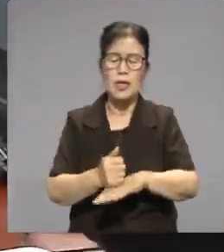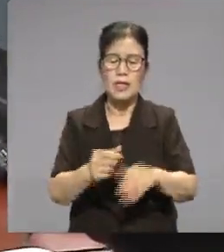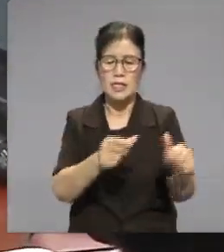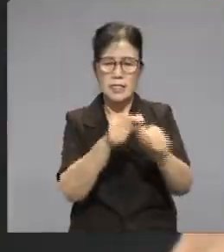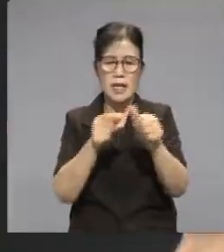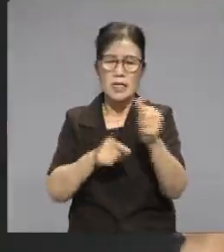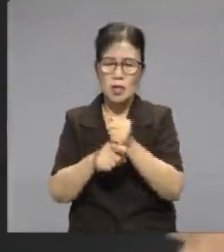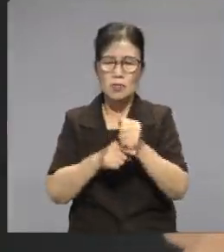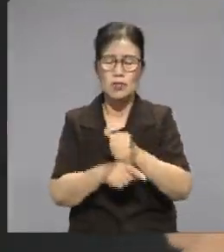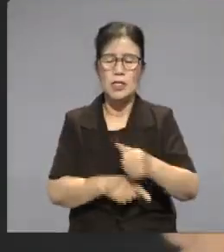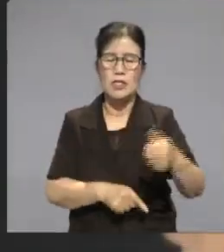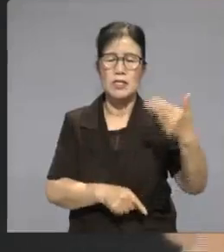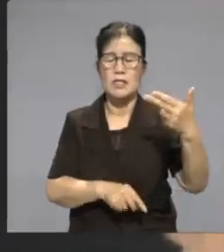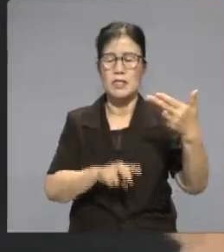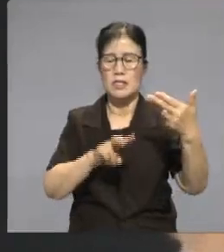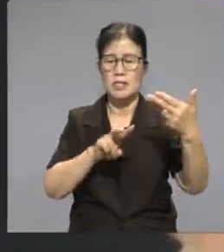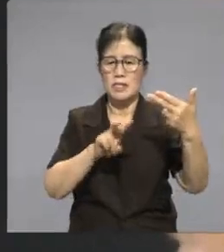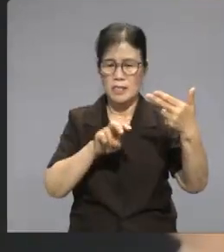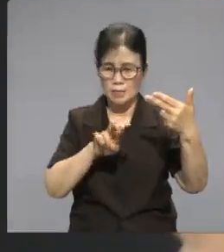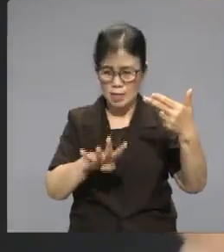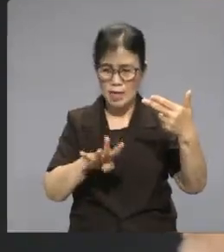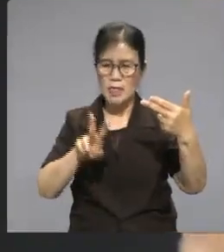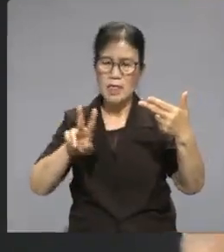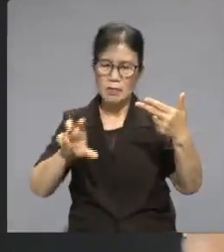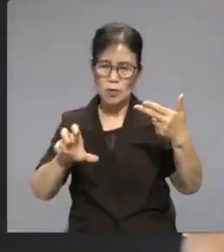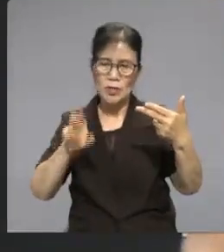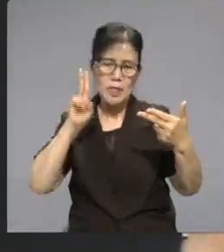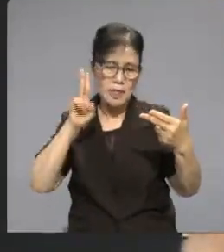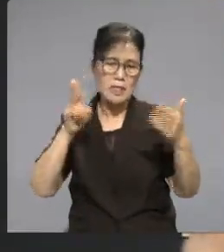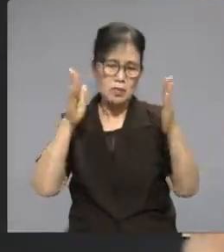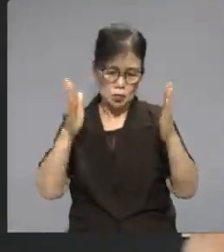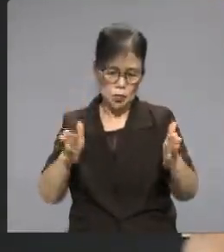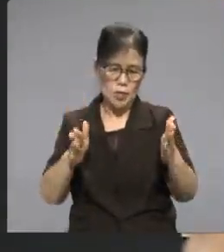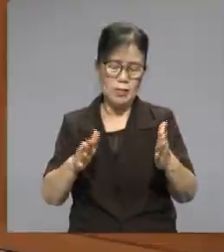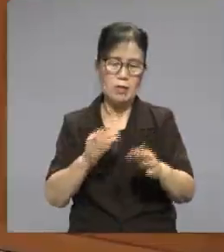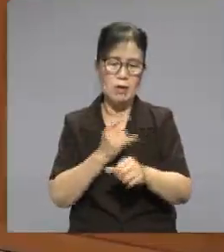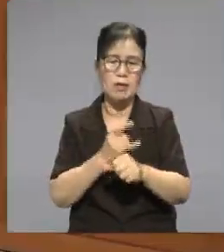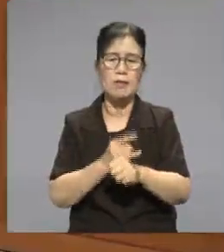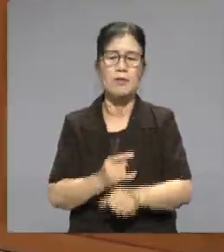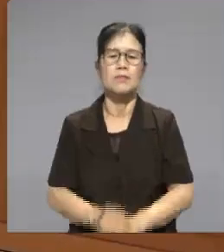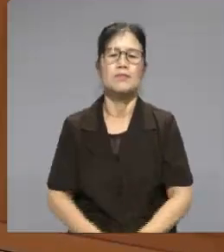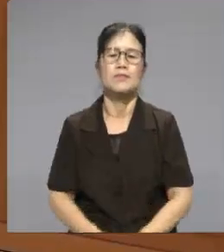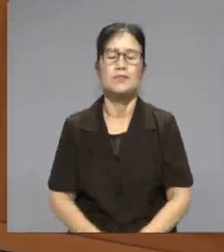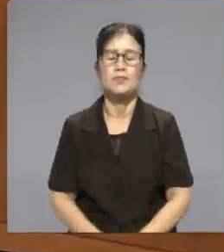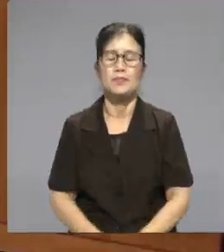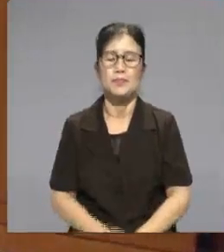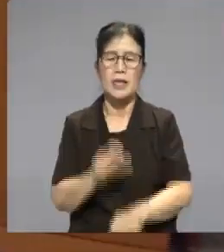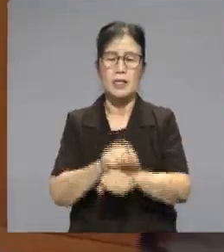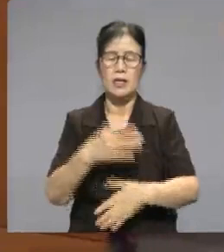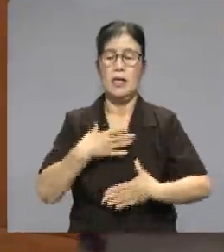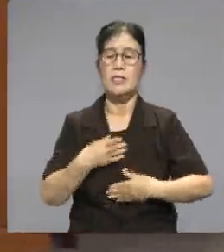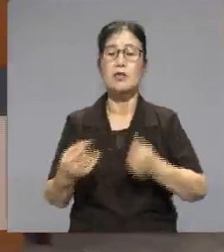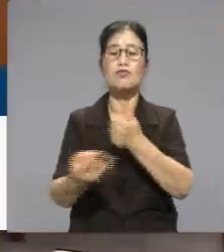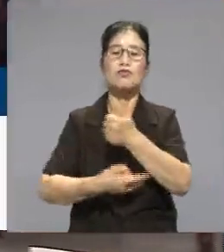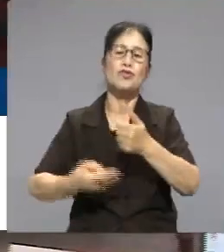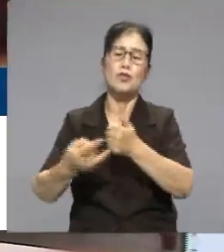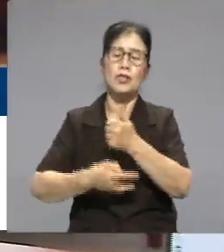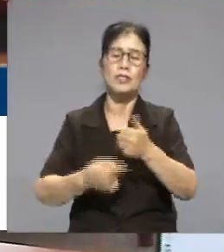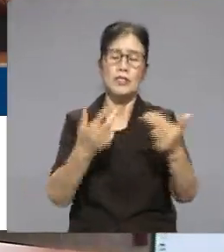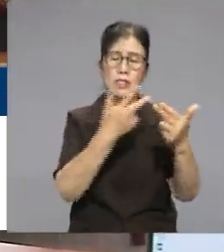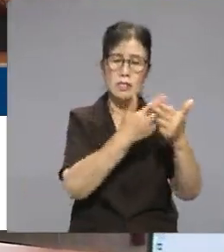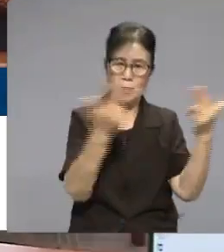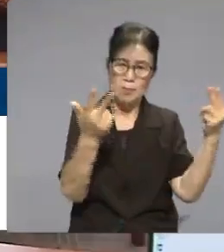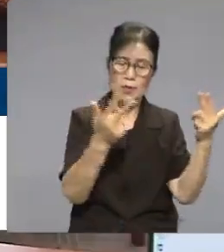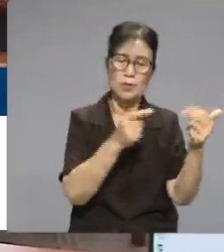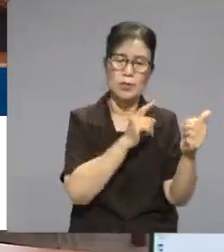청문회를 오는 24일과 25일 이틀에 걸쳐 열기로 했습니다 행정안전 위원회에서는 이재명